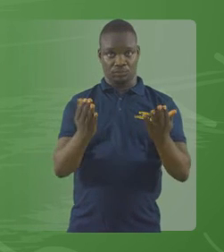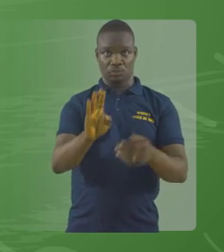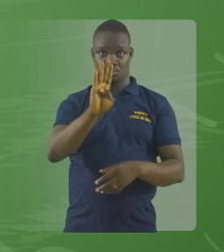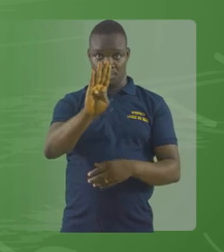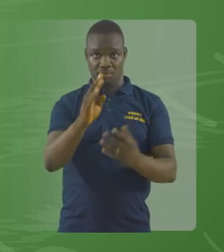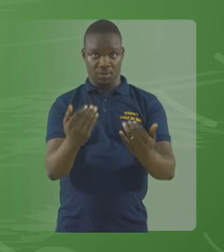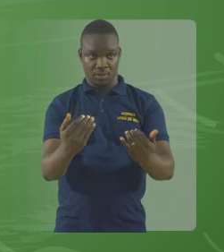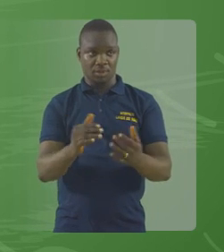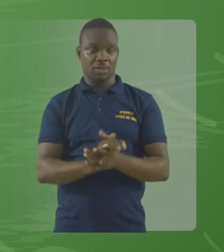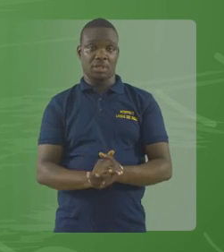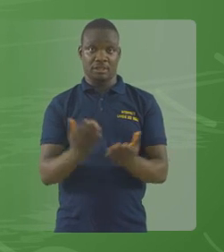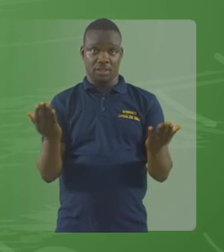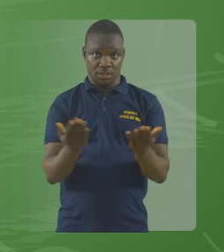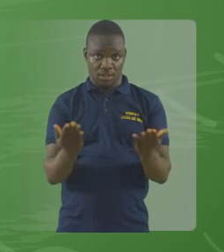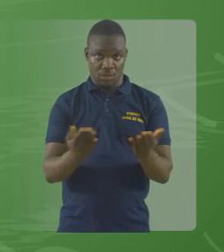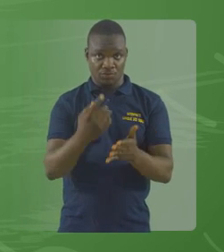Dans ce deuxième cas B,